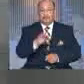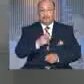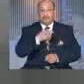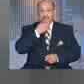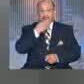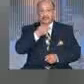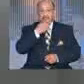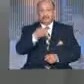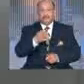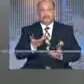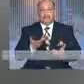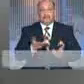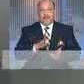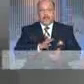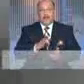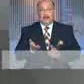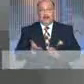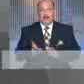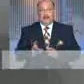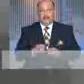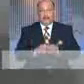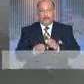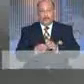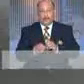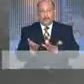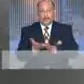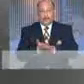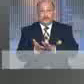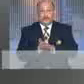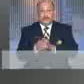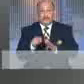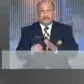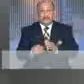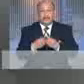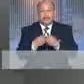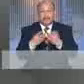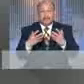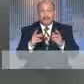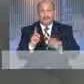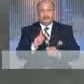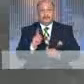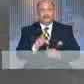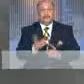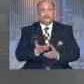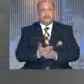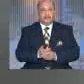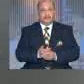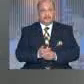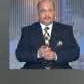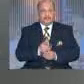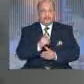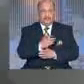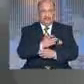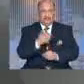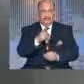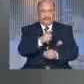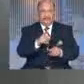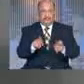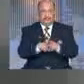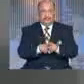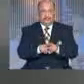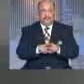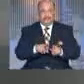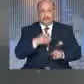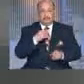ارتأينا اليوم ألا نتقدم بطلبات مدنية على اعتبار أننا ننظر الملف من منظور وأنه ليست جريمة حق عام، إنما الأمر